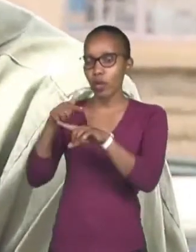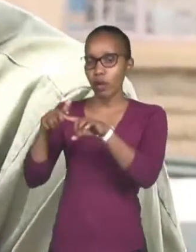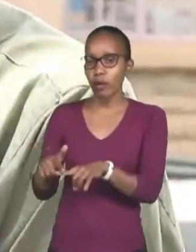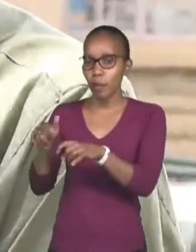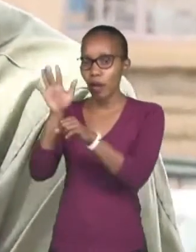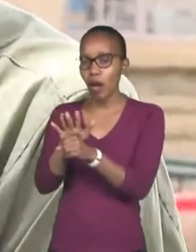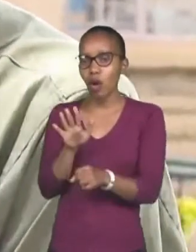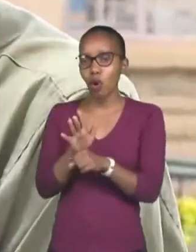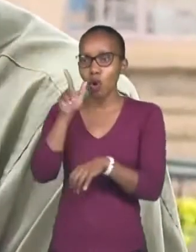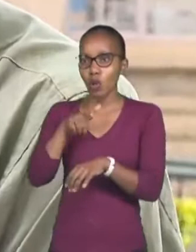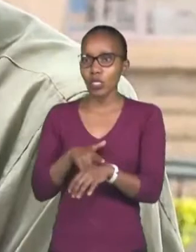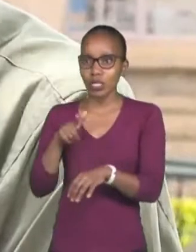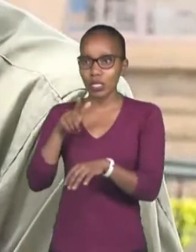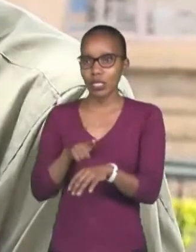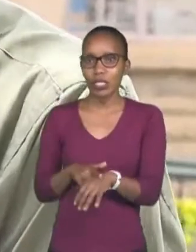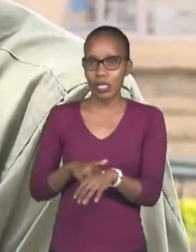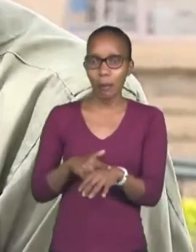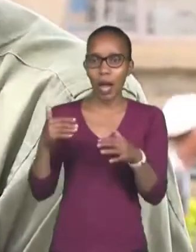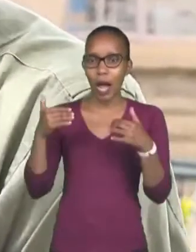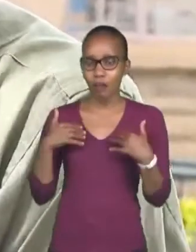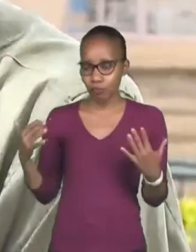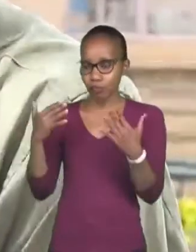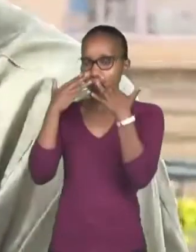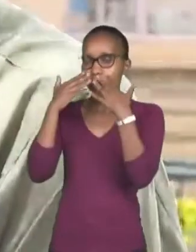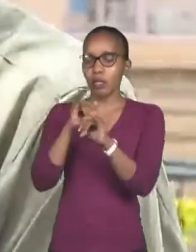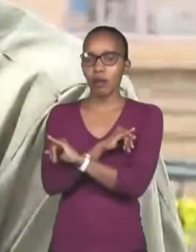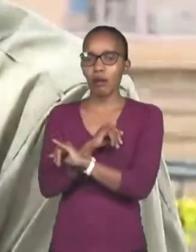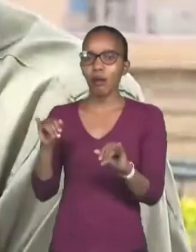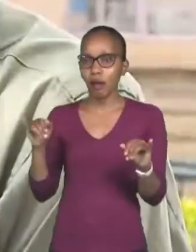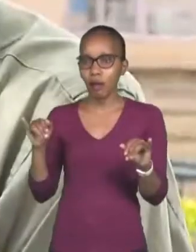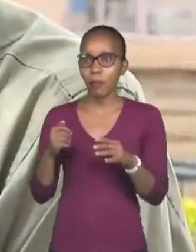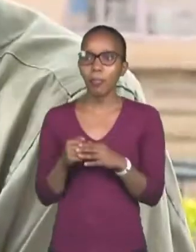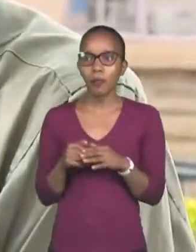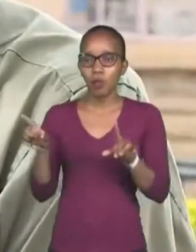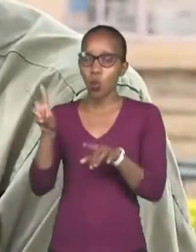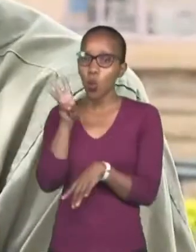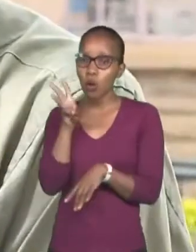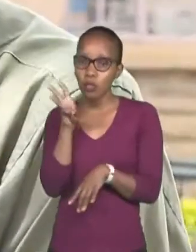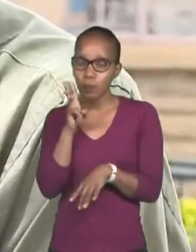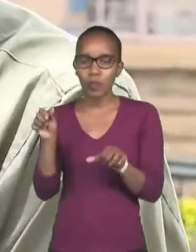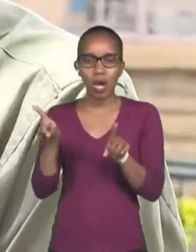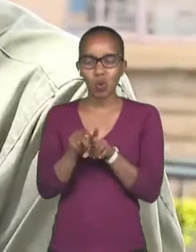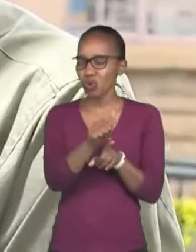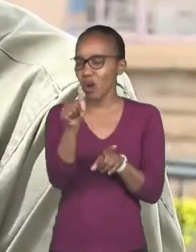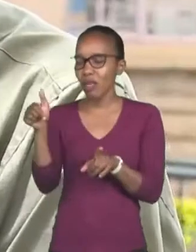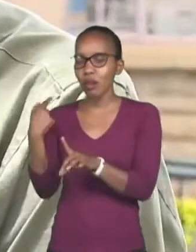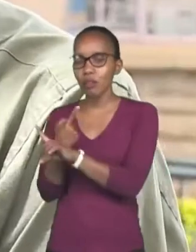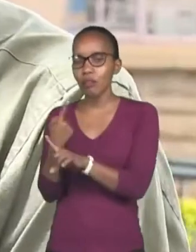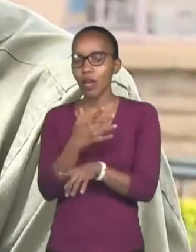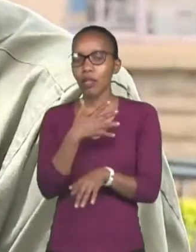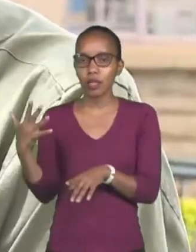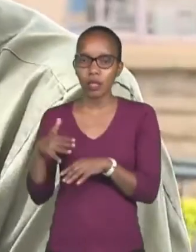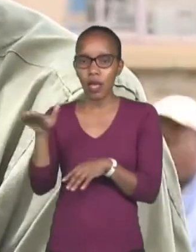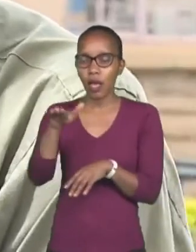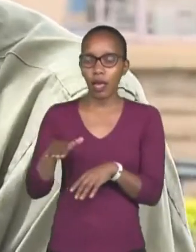kwa uzalishaji wa hewa safi ama utoaji wa hewa safi, utoaji wa maji na mambo mengine. Haya